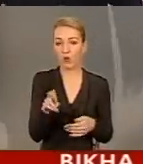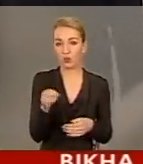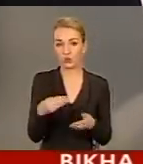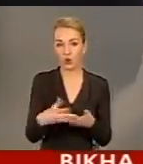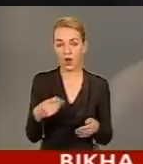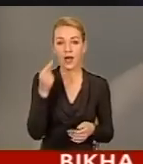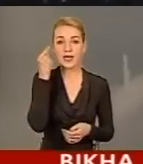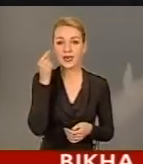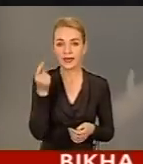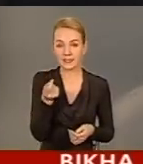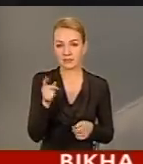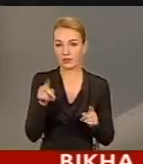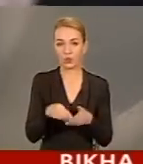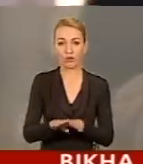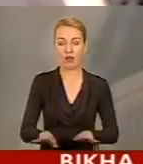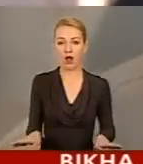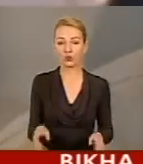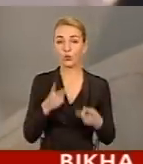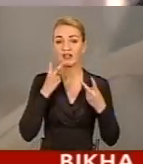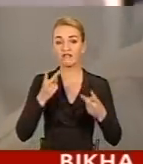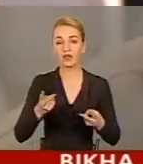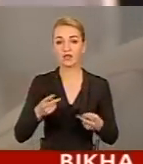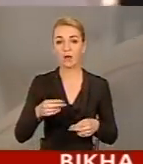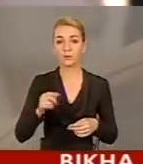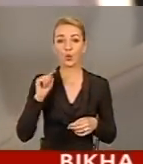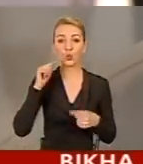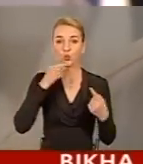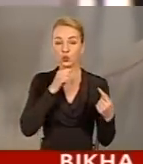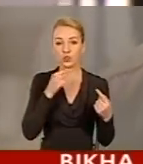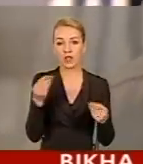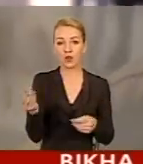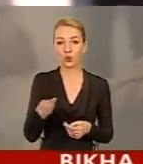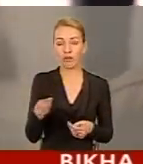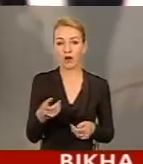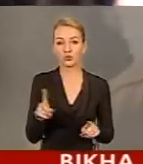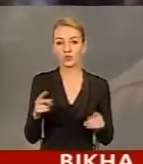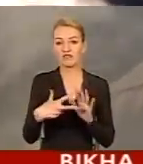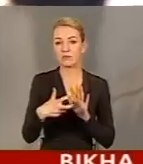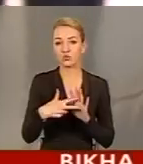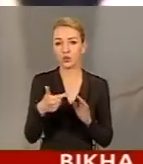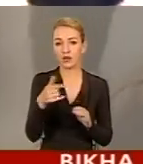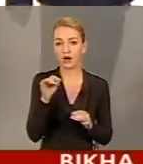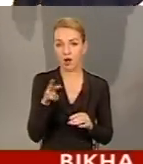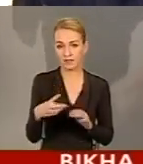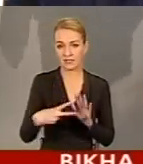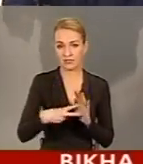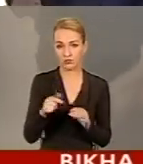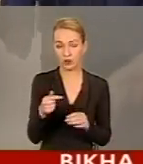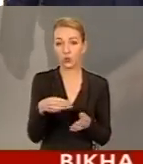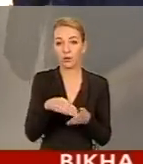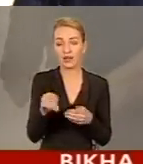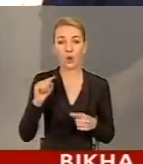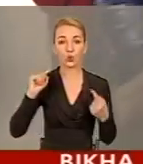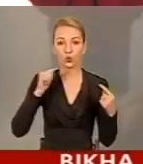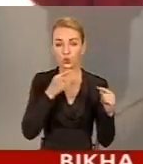дорога. Той рис теж я не купляю. От, подивилася, кукурудзяна крупа, щось 800 грам 7 рублів. Я купила